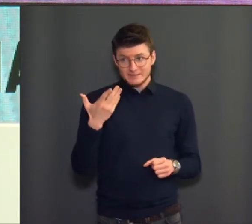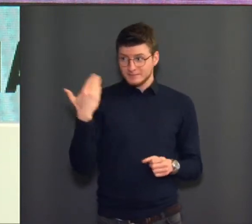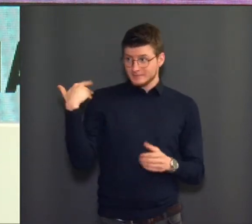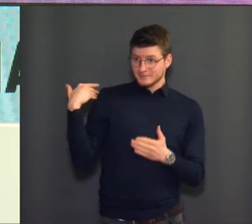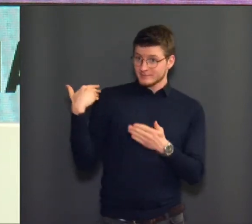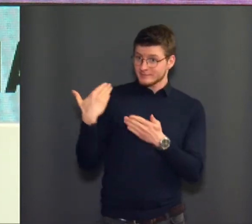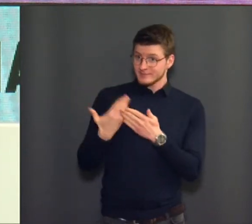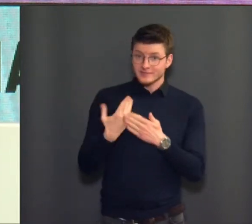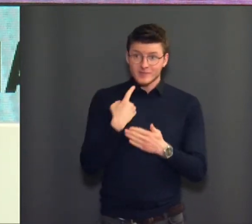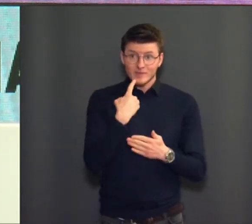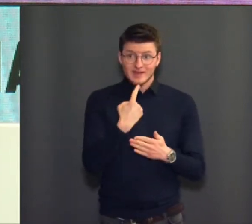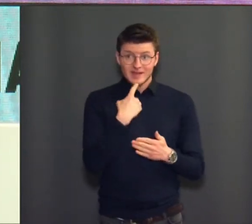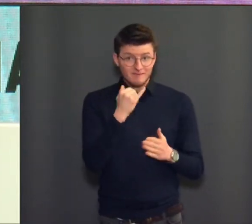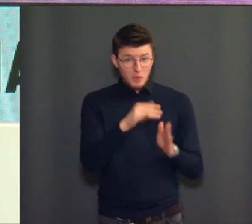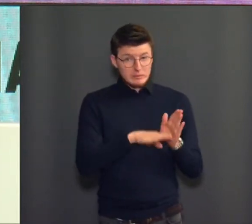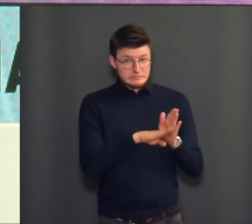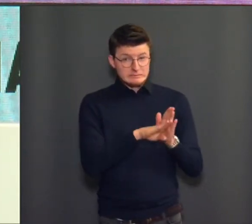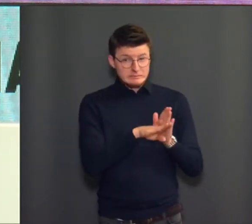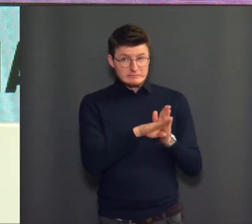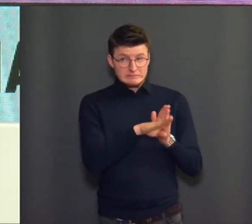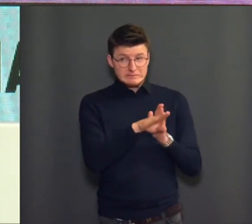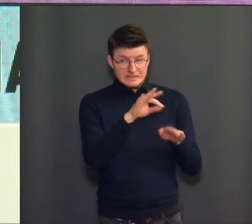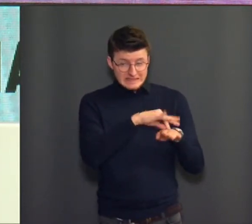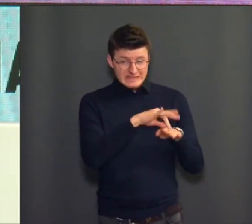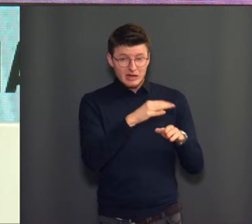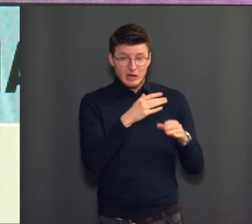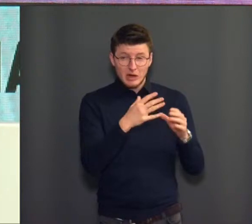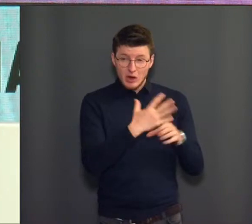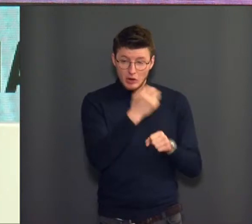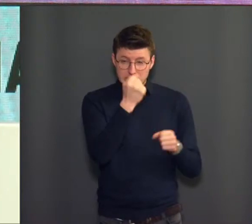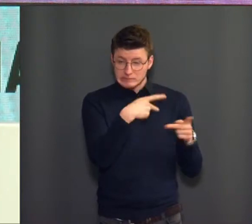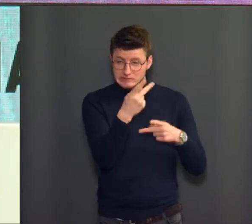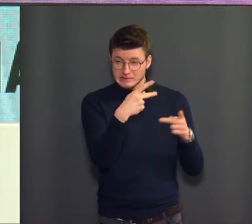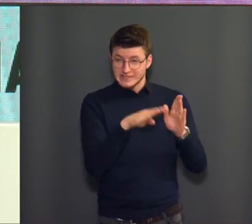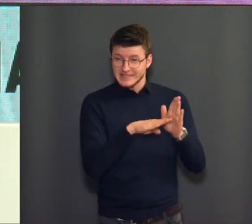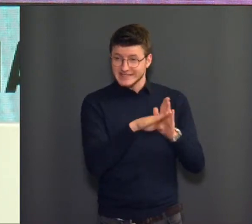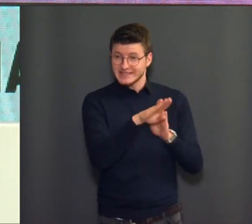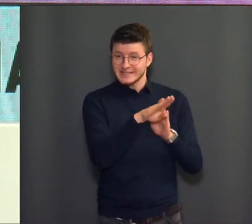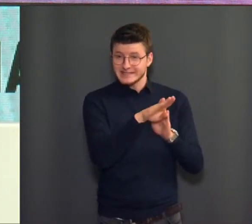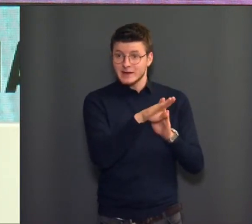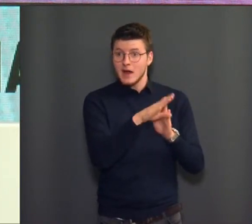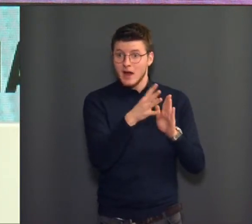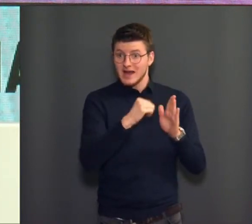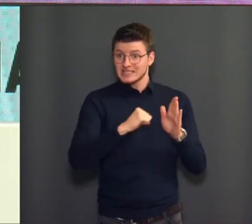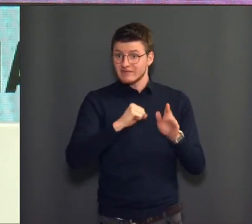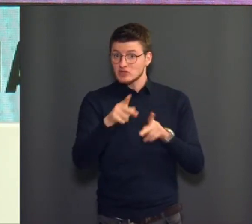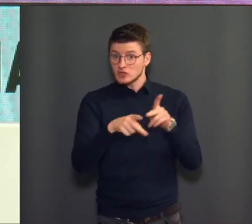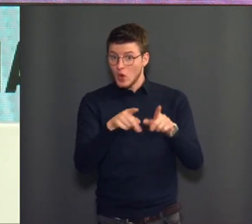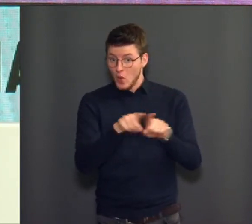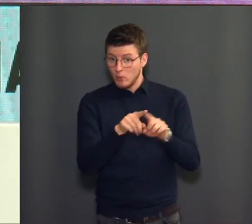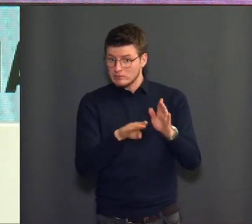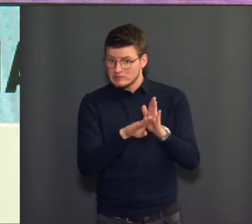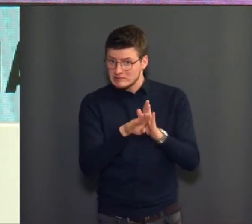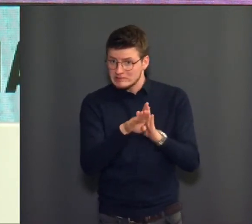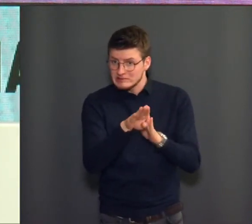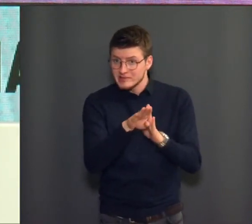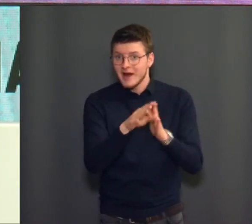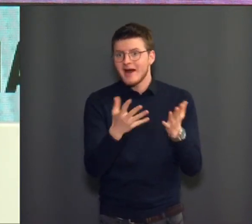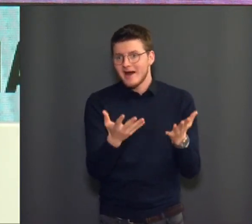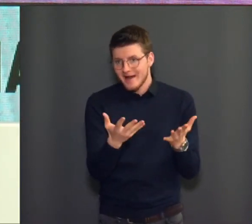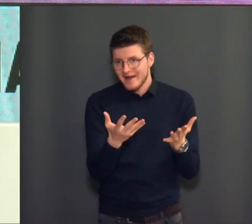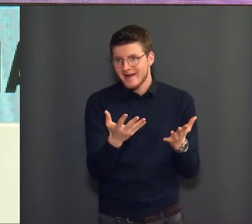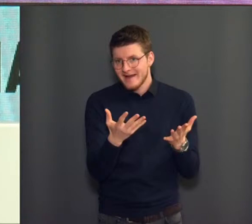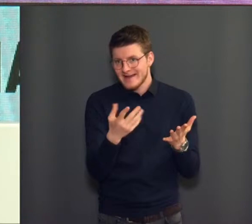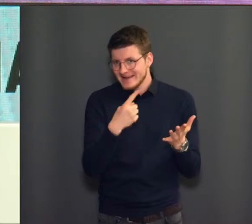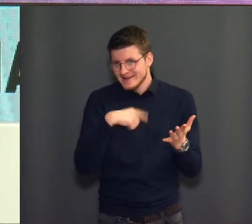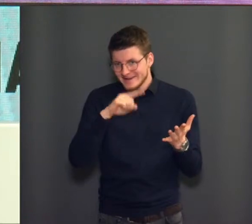aanhoudende stijging van de ziekenhuisopnames en ook een stijgende bezetting op intensieve zorgen. En dan weet je dat dat op een gegeven moment zich